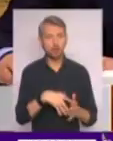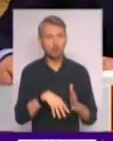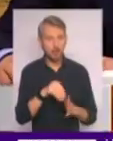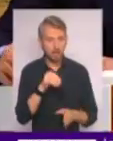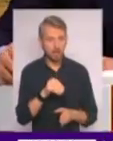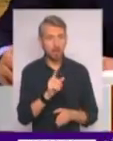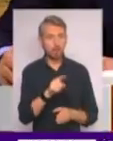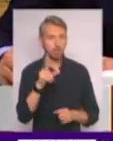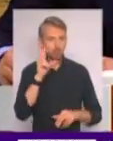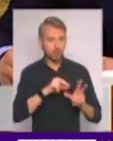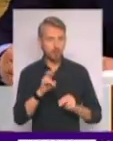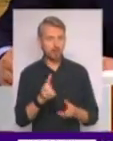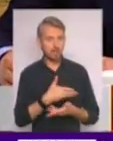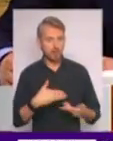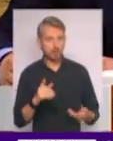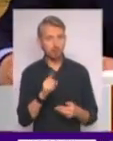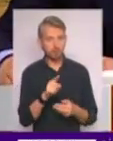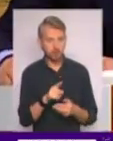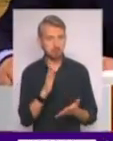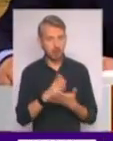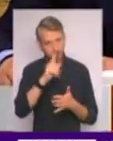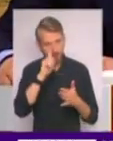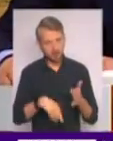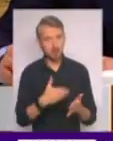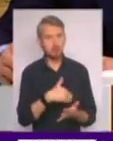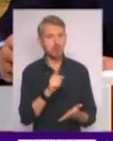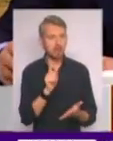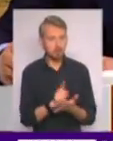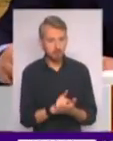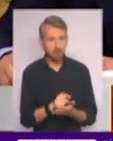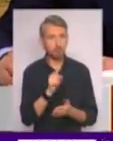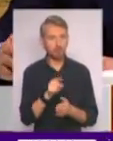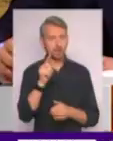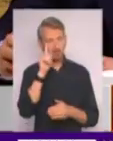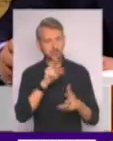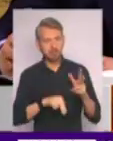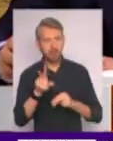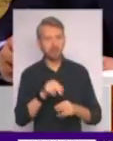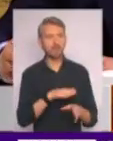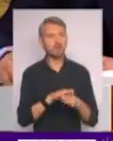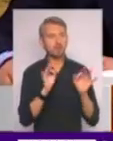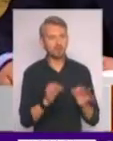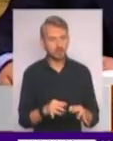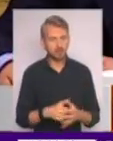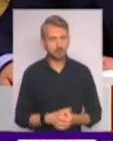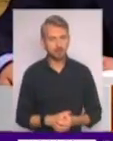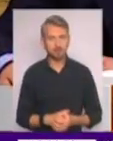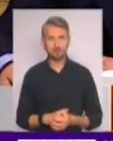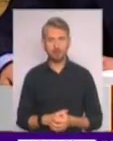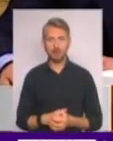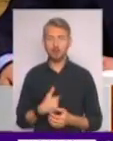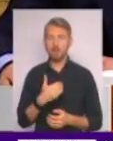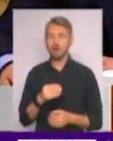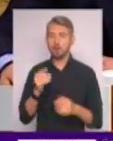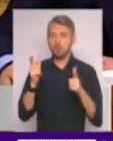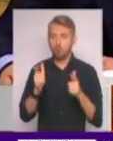ж сподівалися на нас. Вони покладали надії, і ми маємо ті надії на сьогоднішній день виправдати, як єдина команда мера міста. Так, пане Вадиме, я з вами